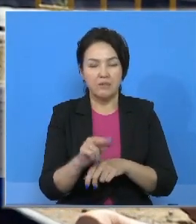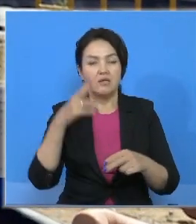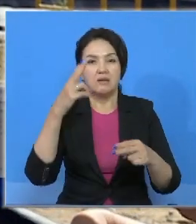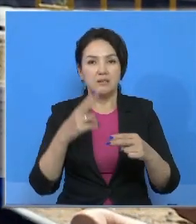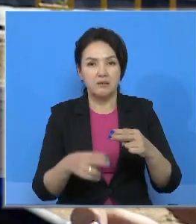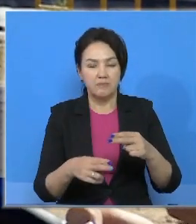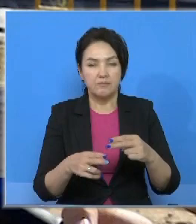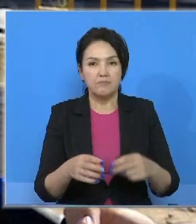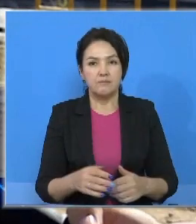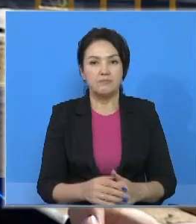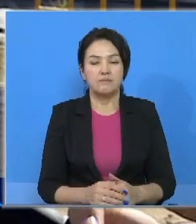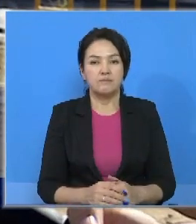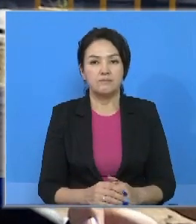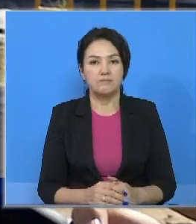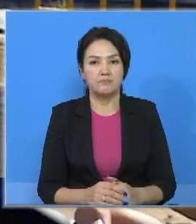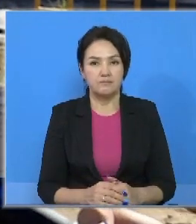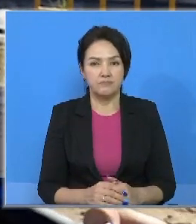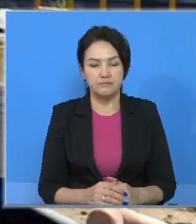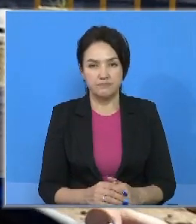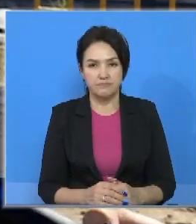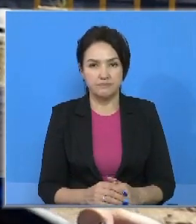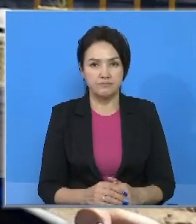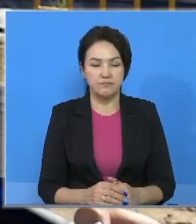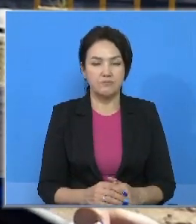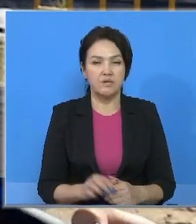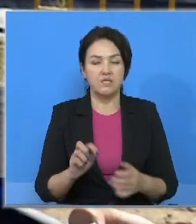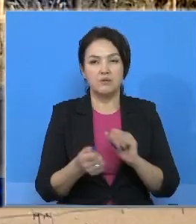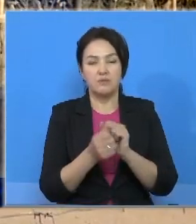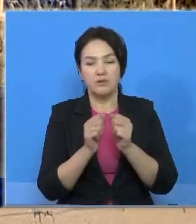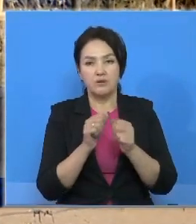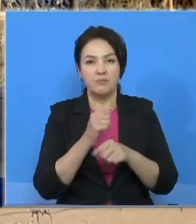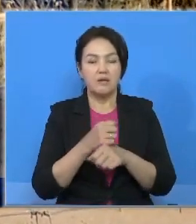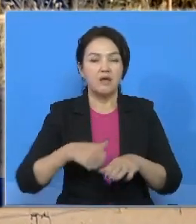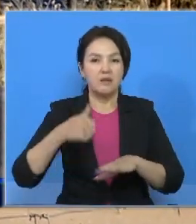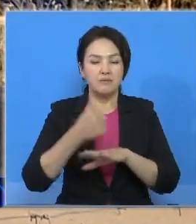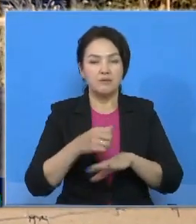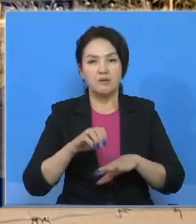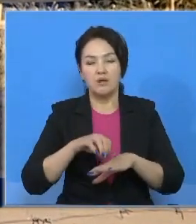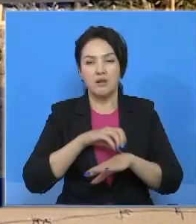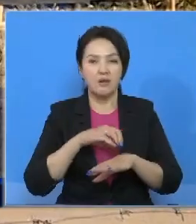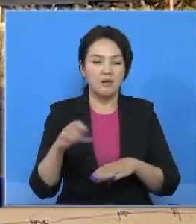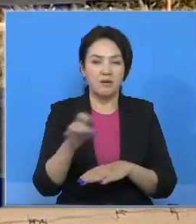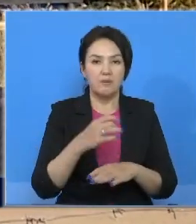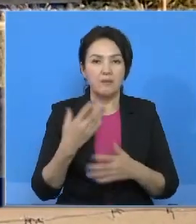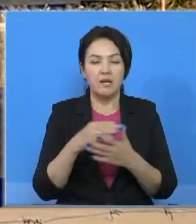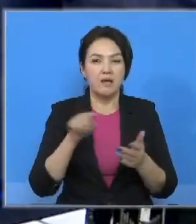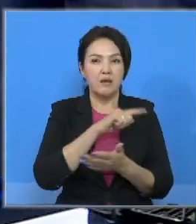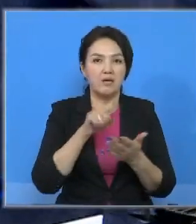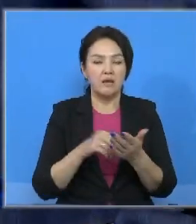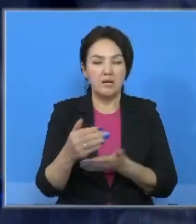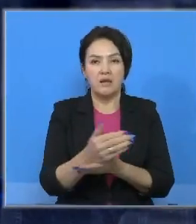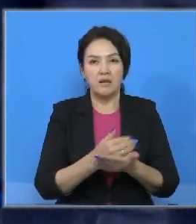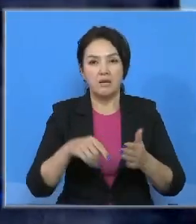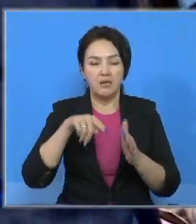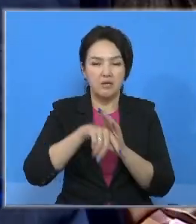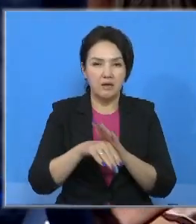заканчиваем. Практически все бетонные работы закончились. Глава региона, осмотрев объект, остановился на вопросах очистки дна